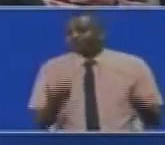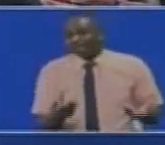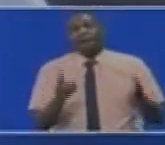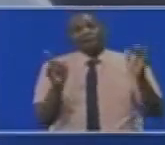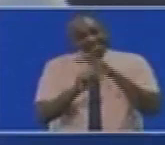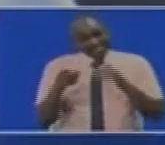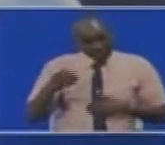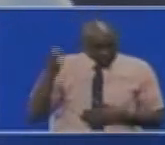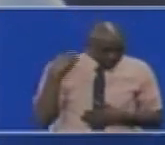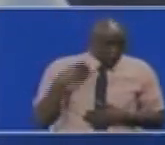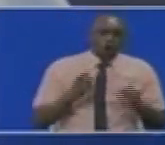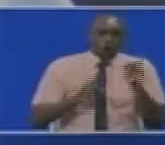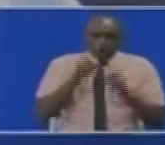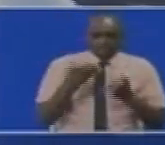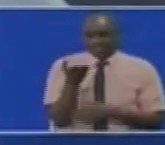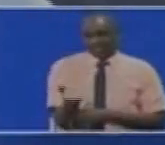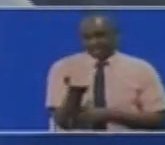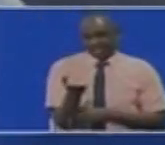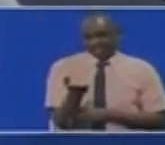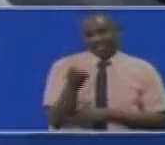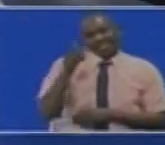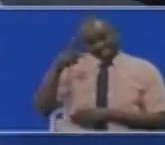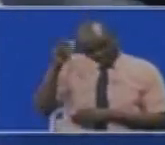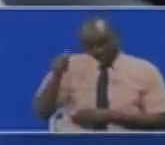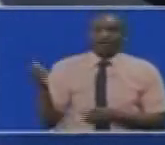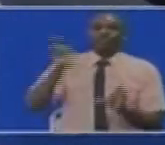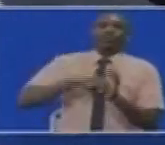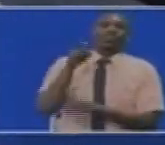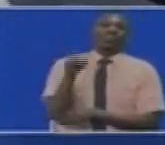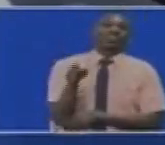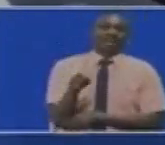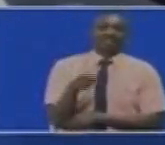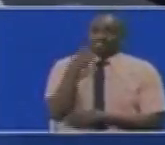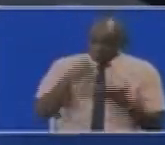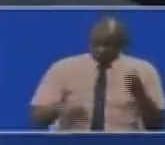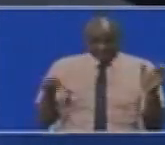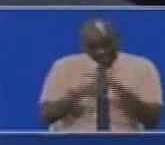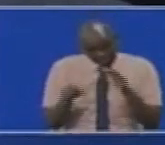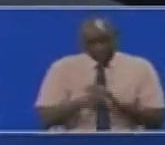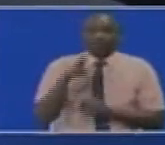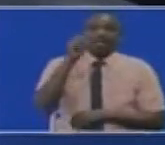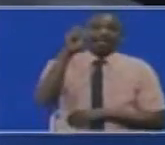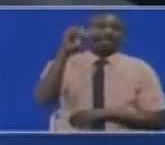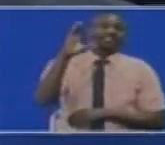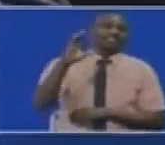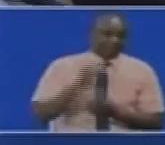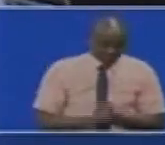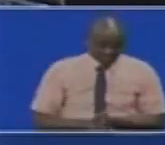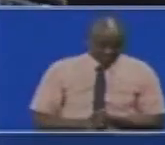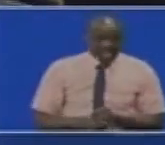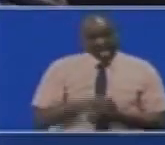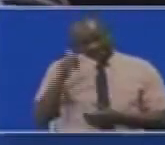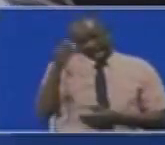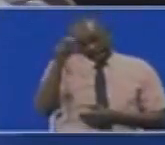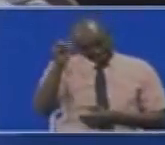na mbunge matata wa Cherangani Kipruto Arap Kirwa ambaye sasa ni naibu kinara wa ANC. Amina